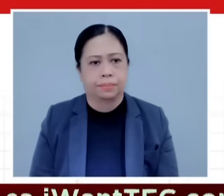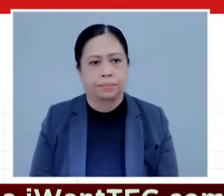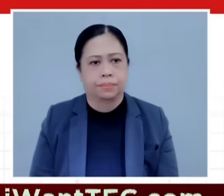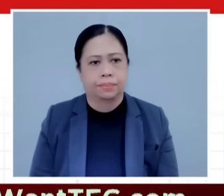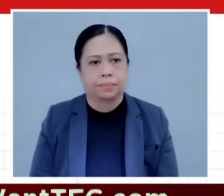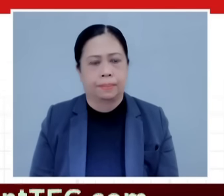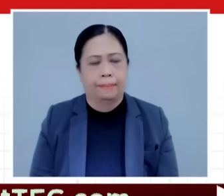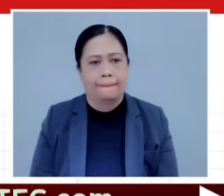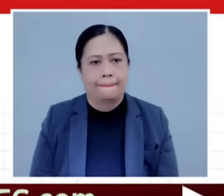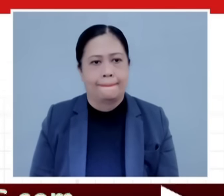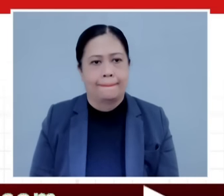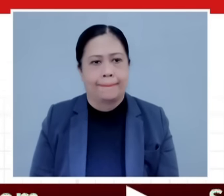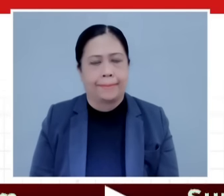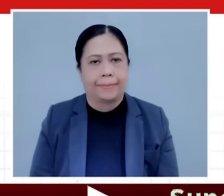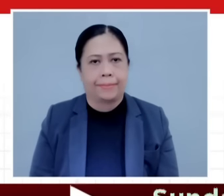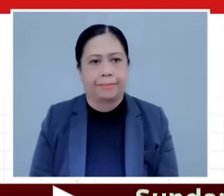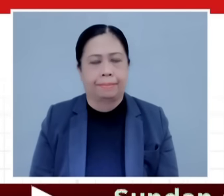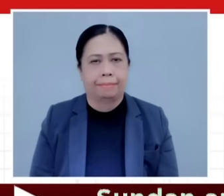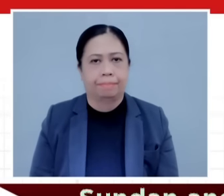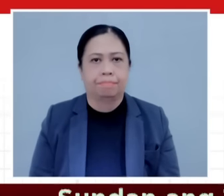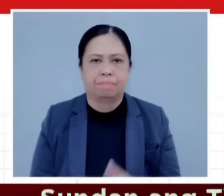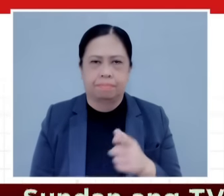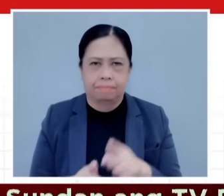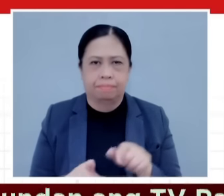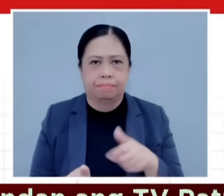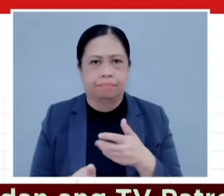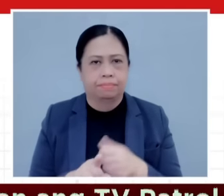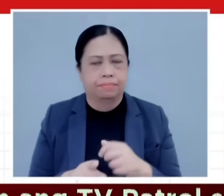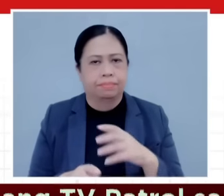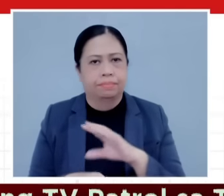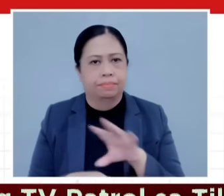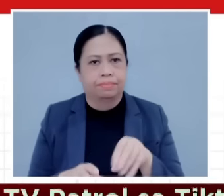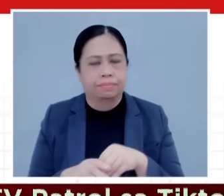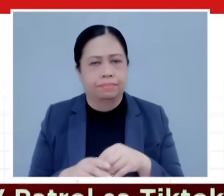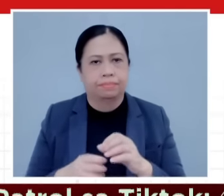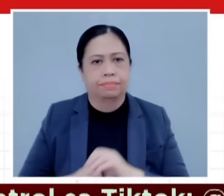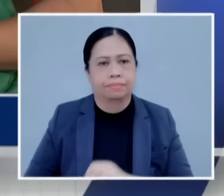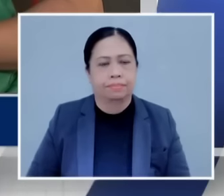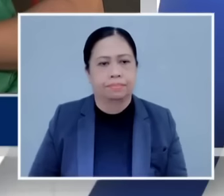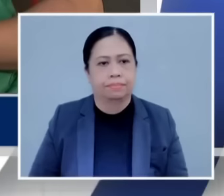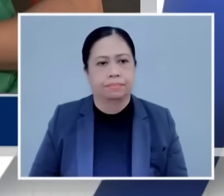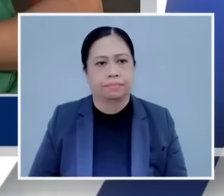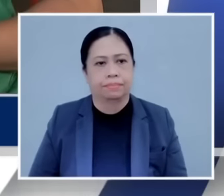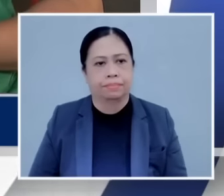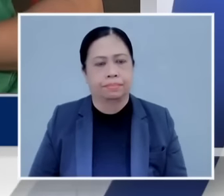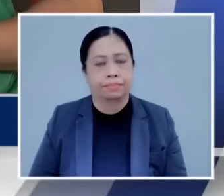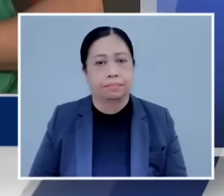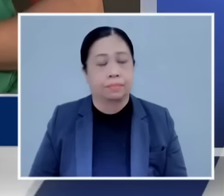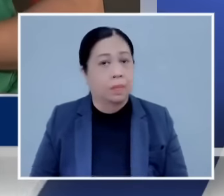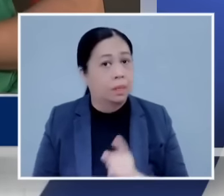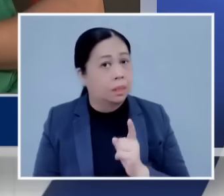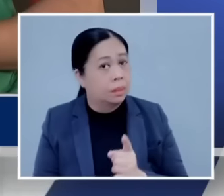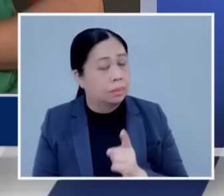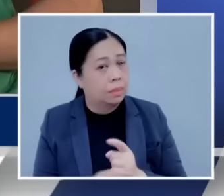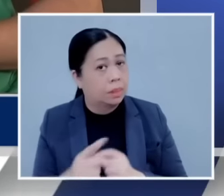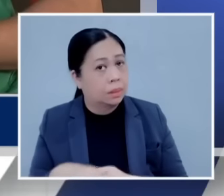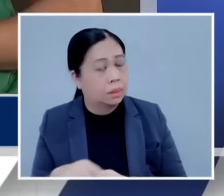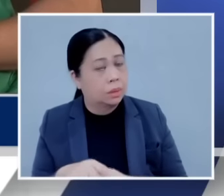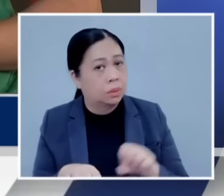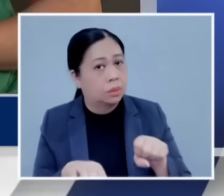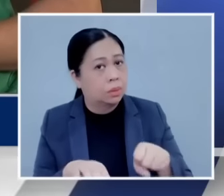traffic, kundi nagdudulot din ng aksidente sa ilang highway sa bansa. Kabayan. At di ba, Johnson, itong mga e-trike na